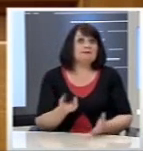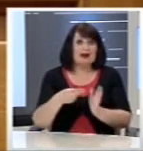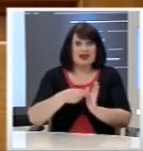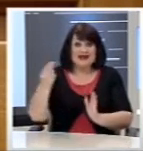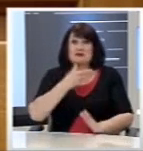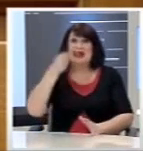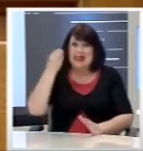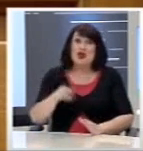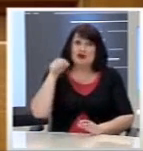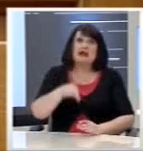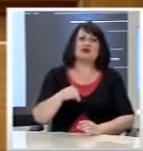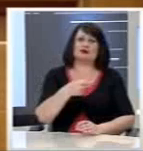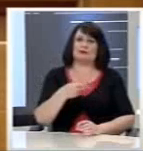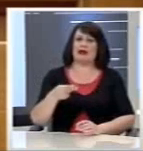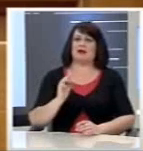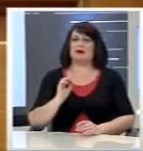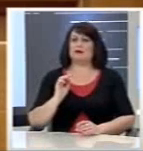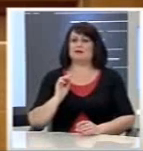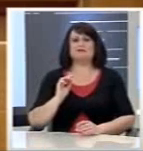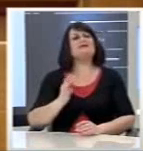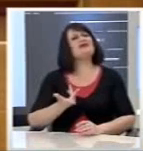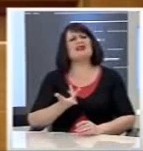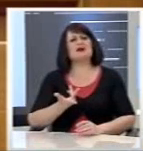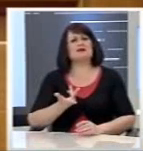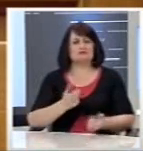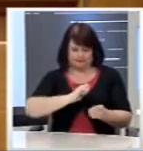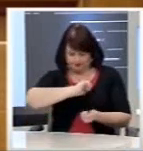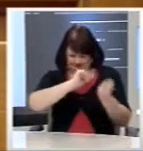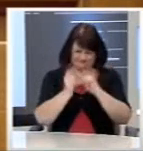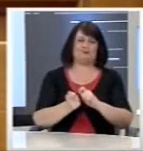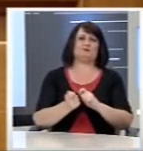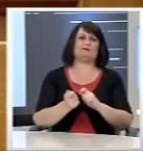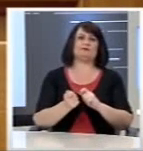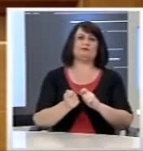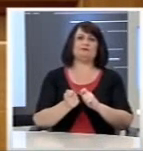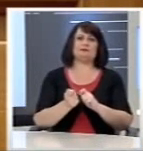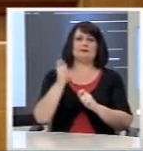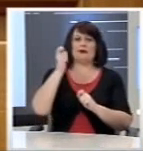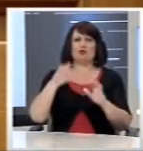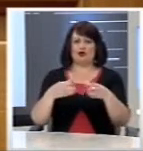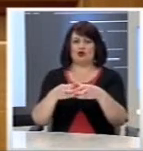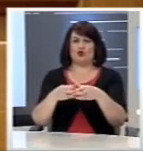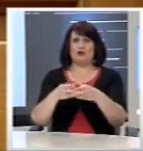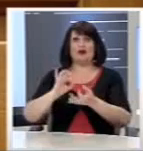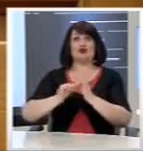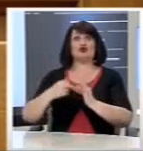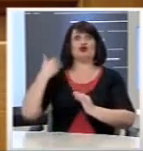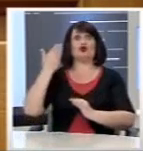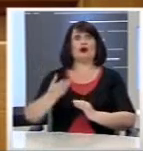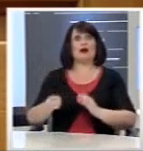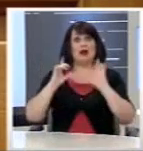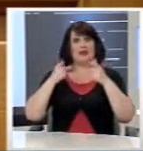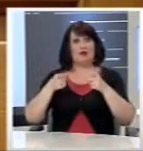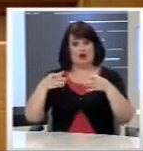Θεσμική χυδαιότητα είναι να μετατρέπεις μια παράταξη η οποία έχει μια ιστορία στον τόπο, το κόμμα σου,